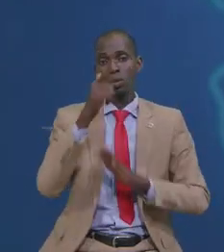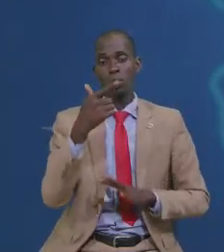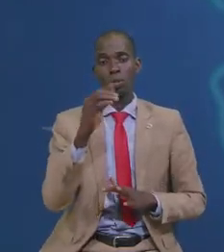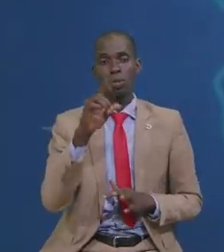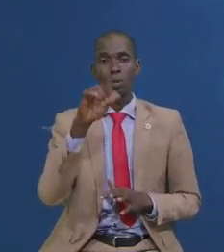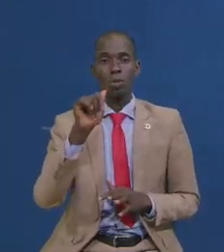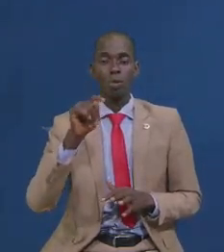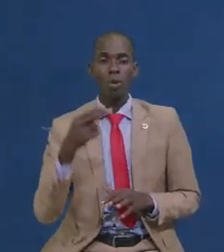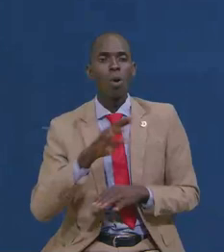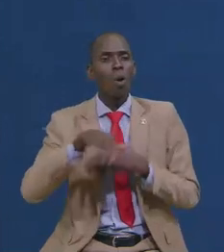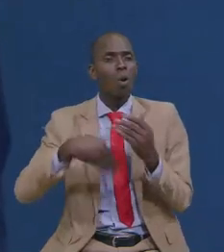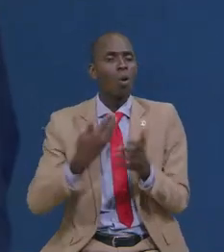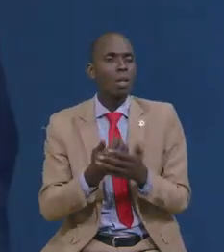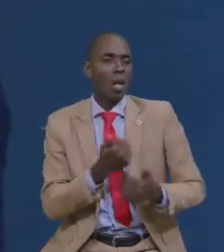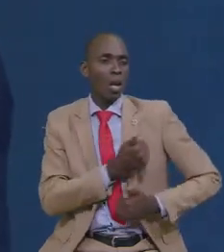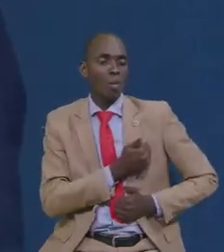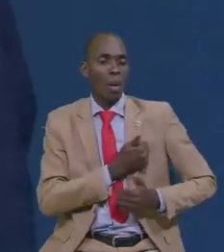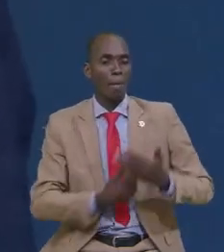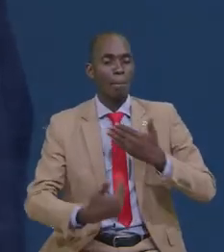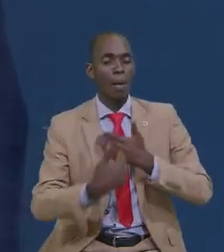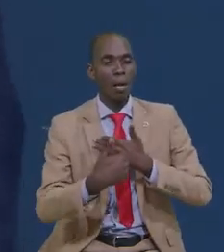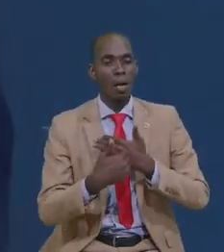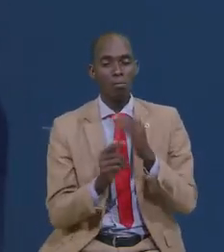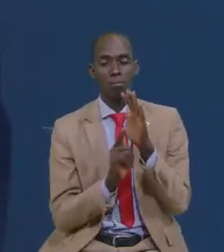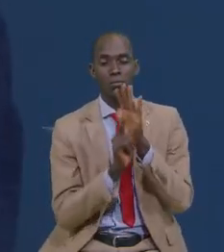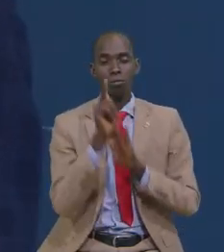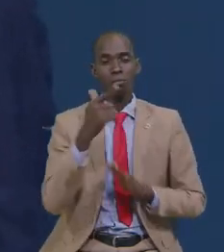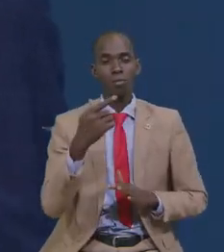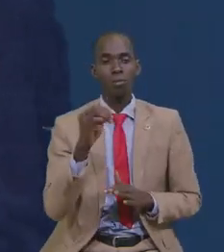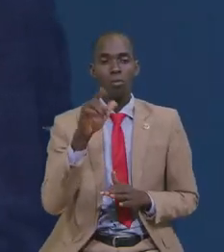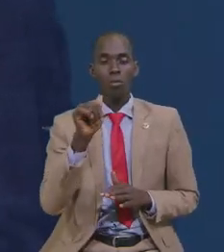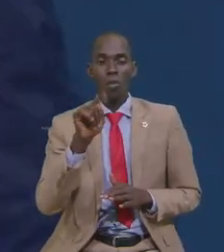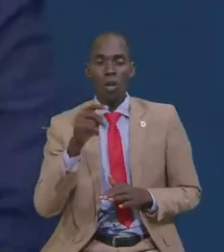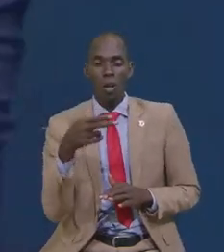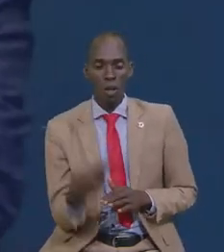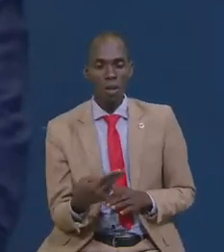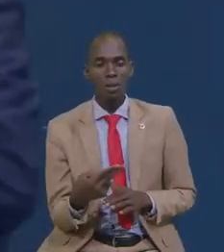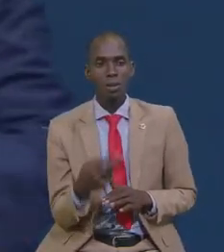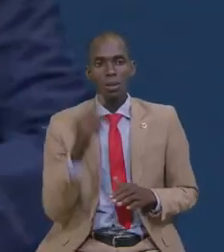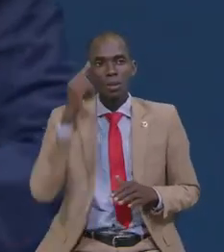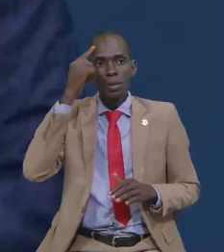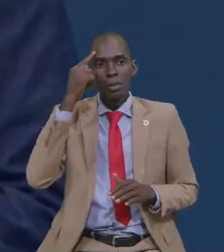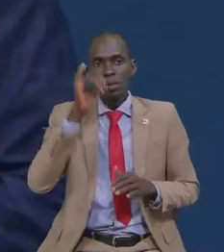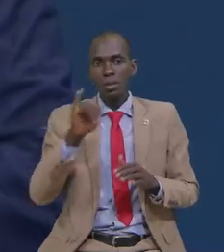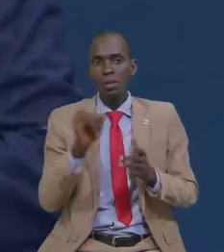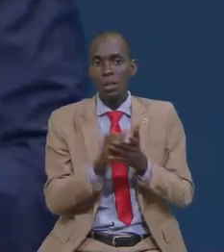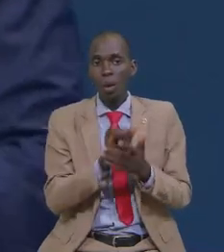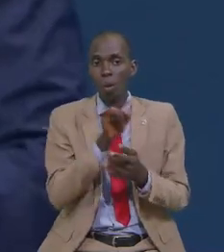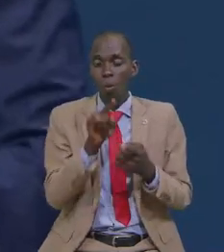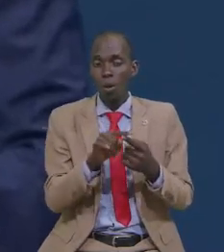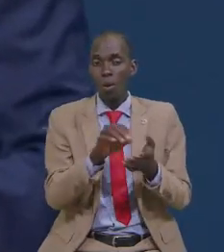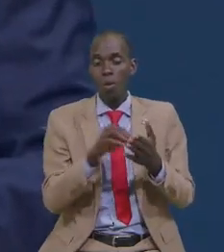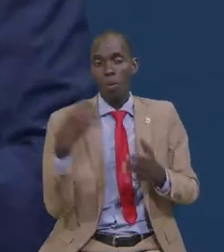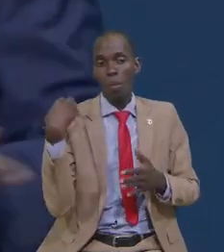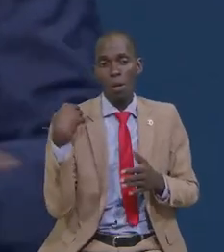David a vaincu Goliath, tous les gens qui sont derrière Goliath, croyant que lorsque Goliath aura tué